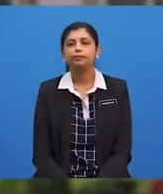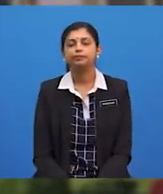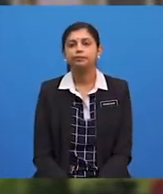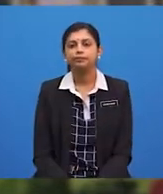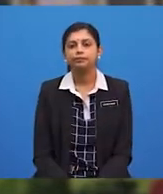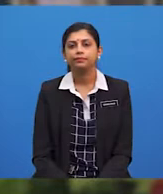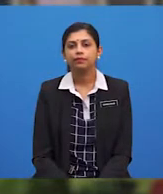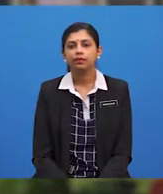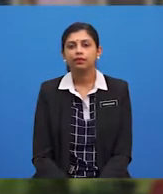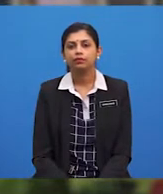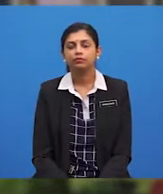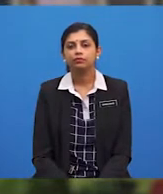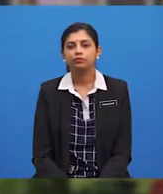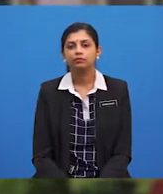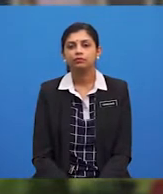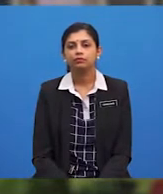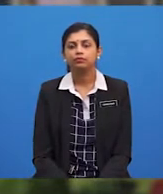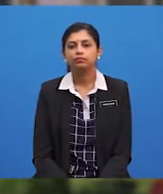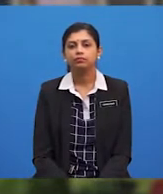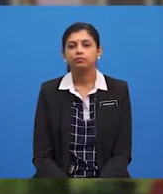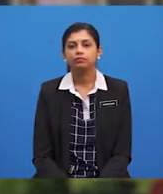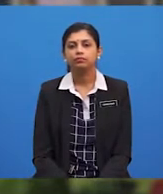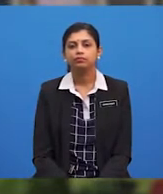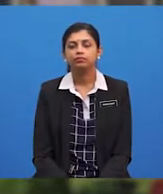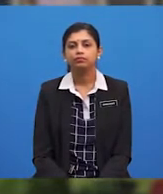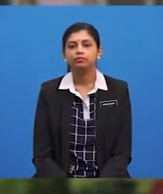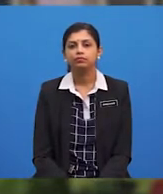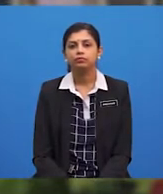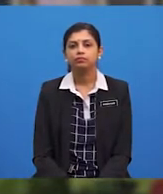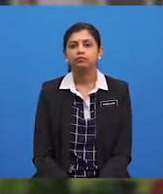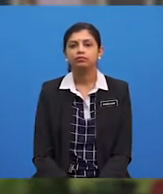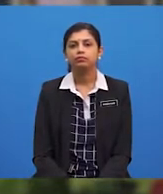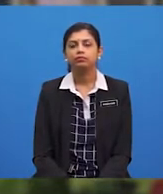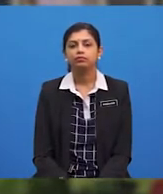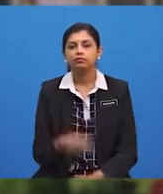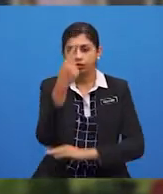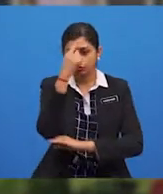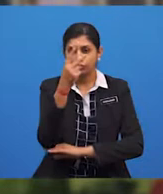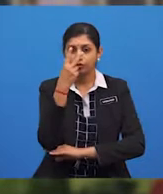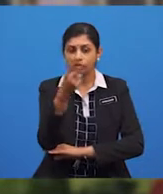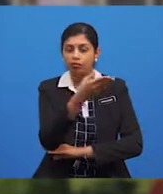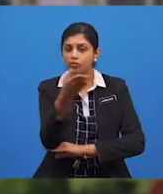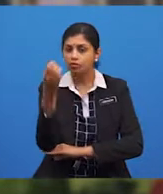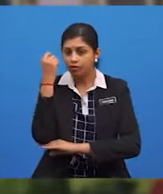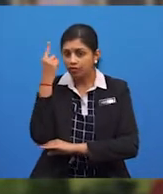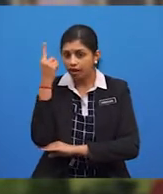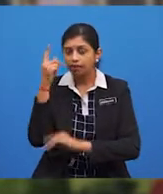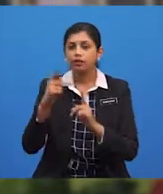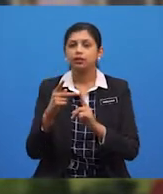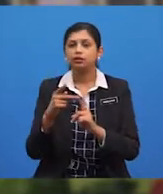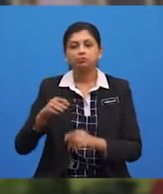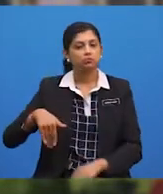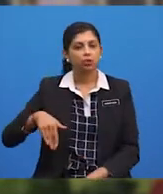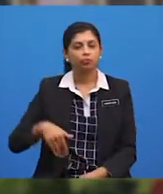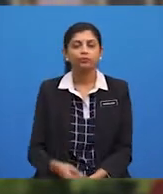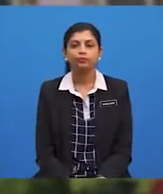sediakan untuk latihan pengukuhan pemahaman kamu terhadap objektif pembelajaran kita